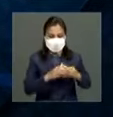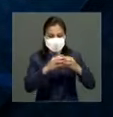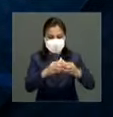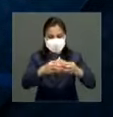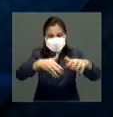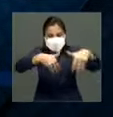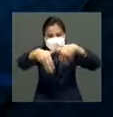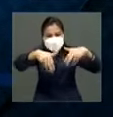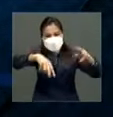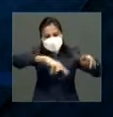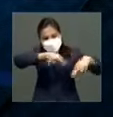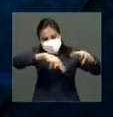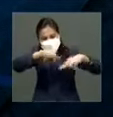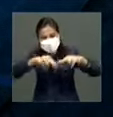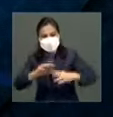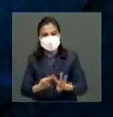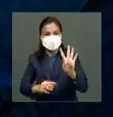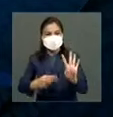finding ลงไป